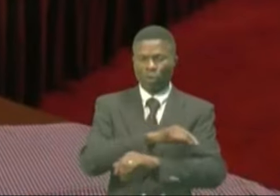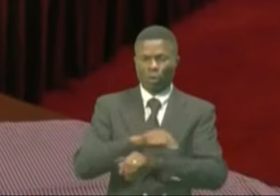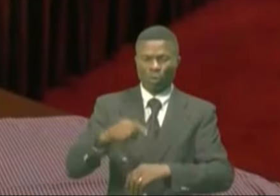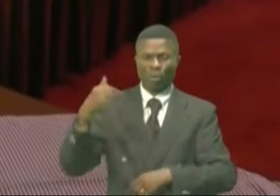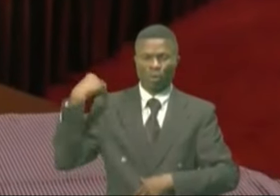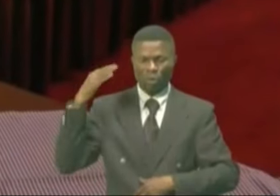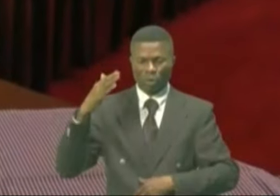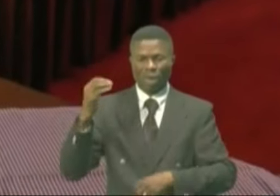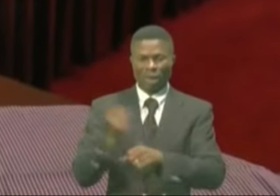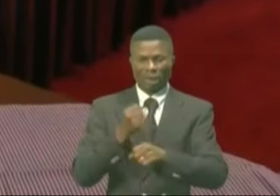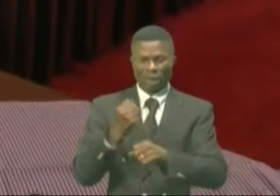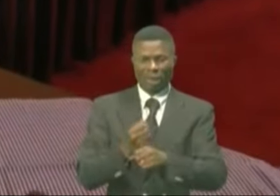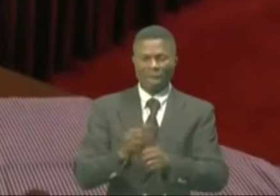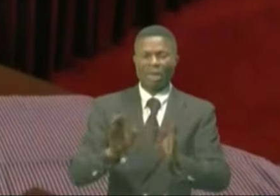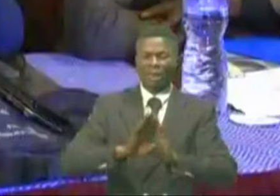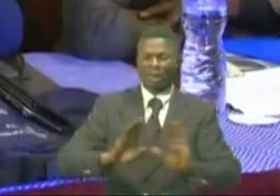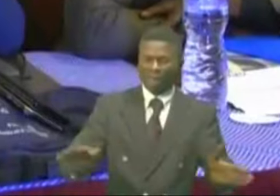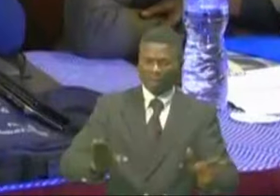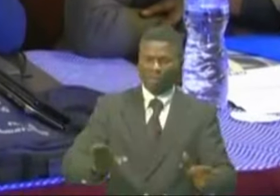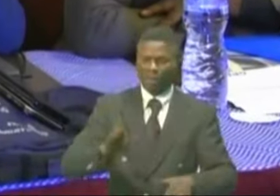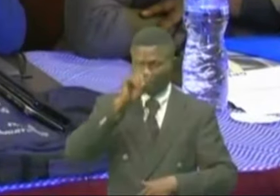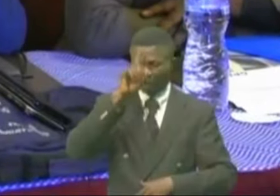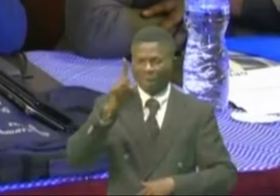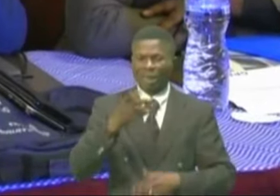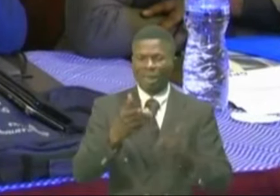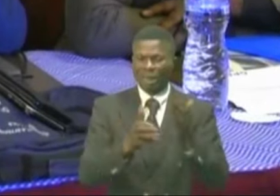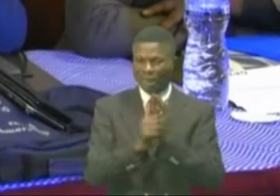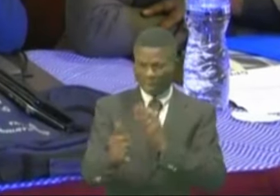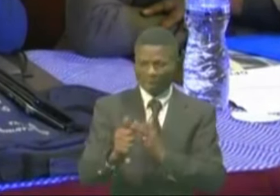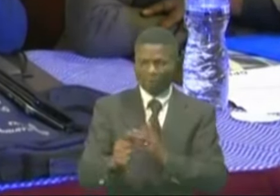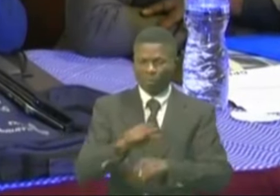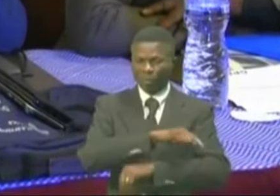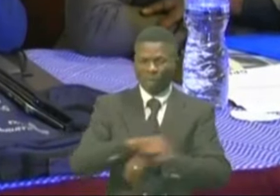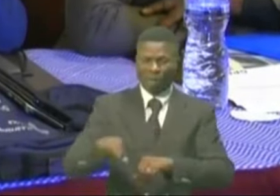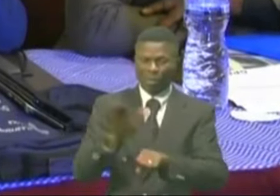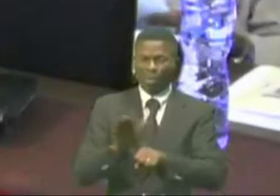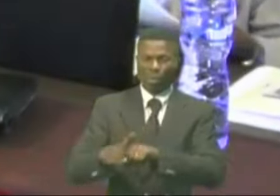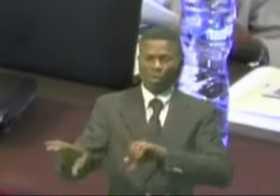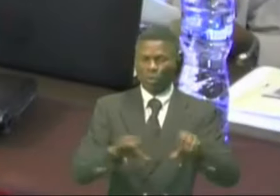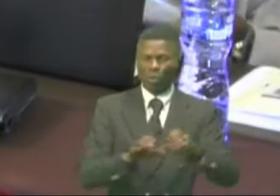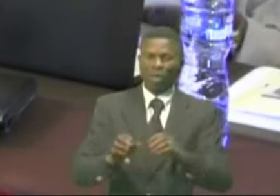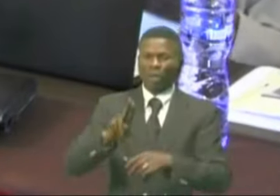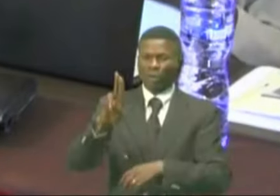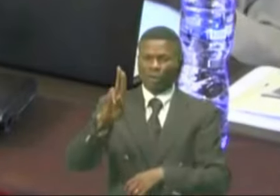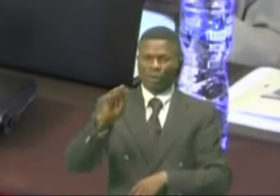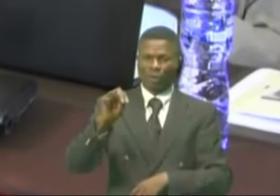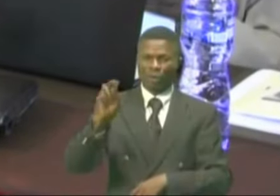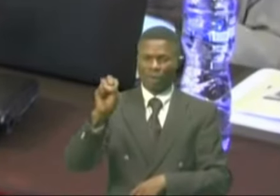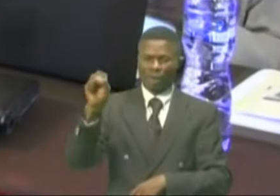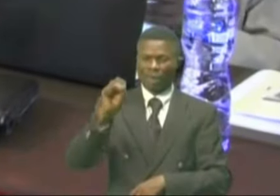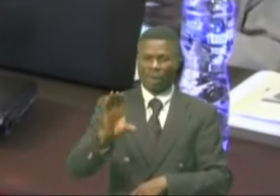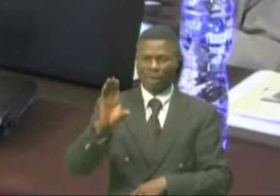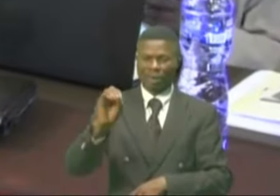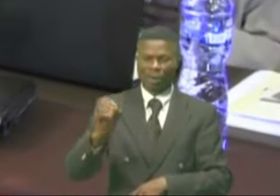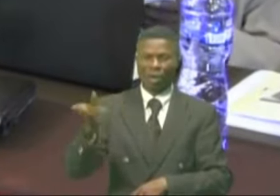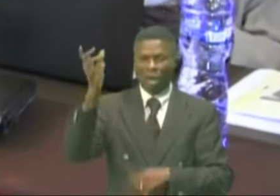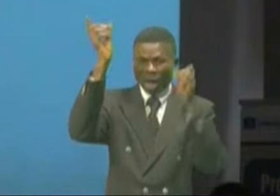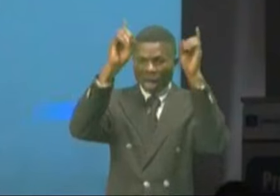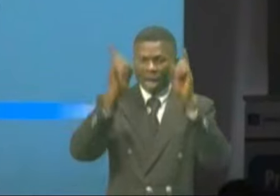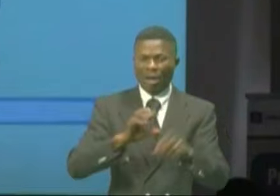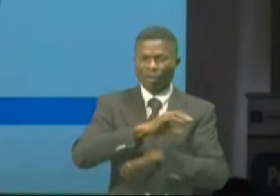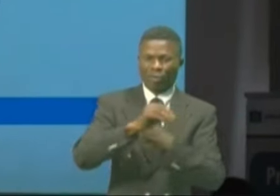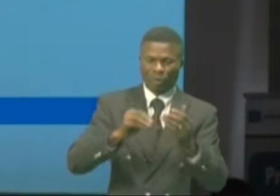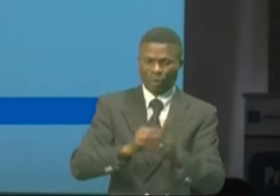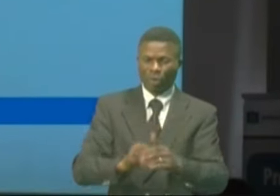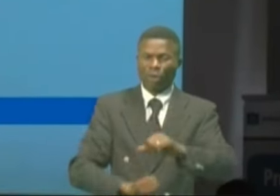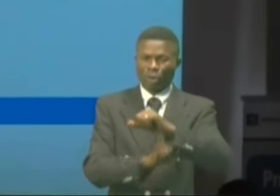ces secteurs de compétences. Ce bureau régional multisectoriel de l'UNESCO pour l'Afrique centrale a initié un